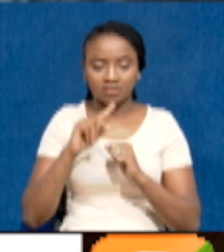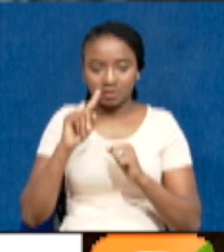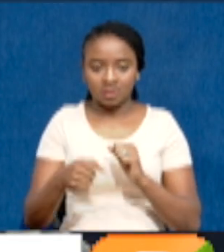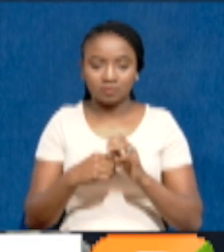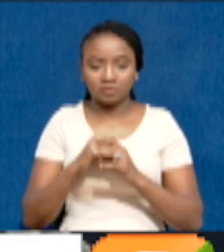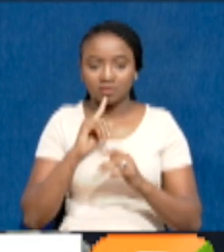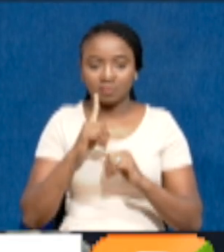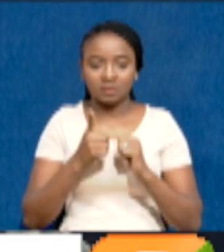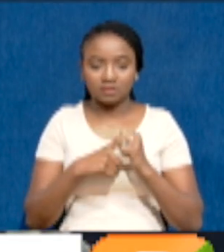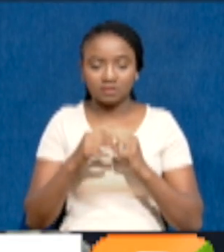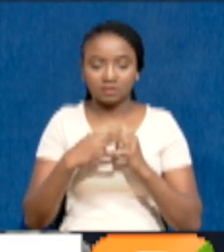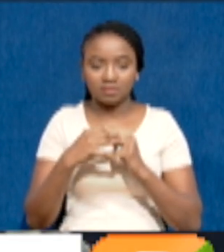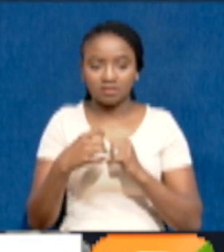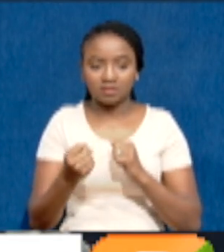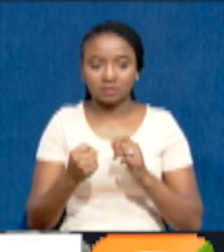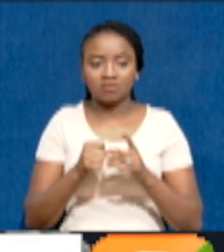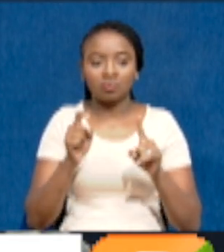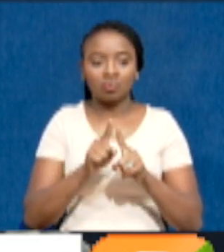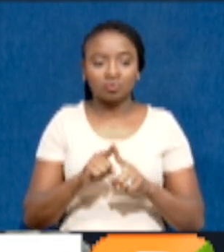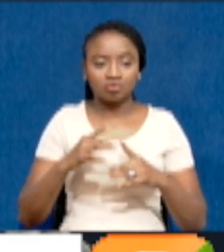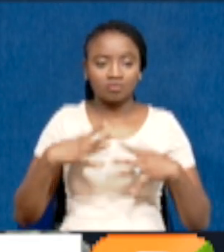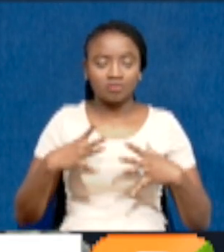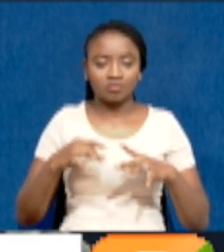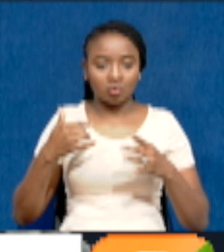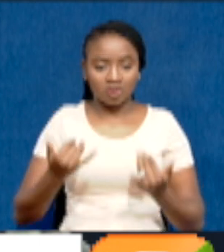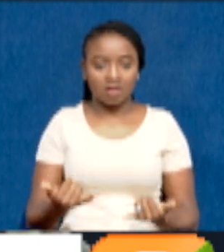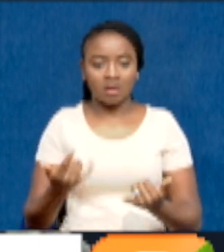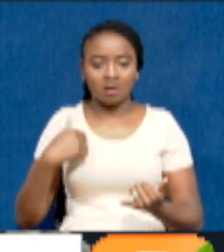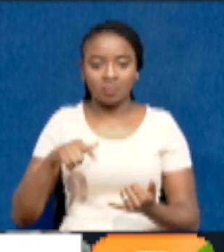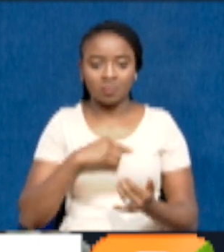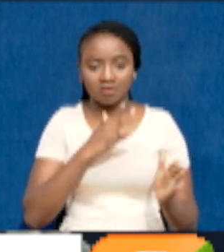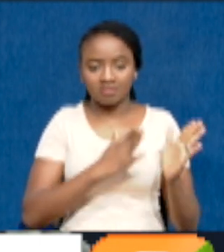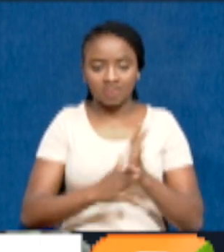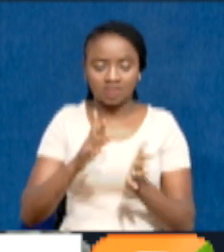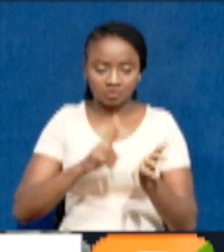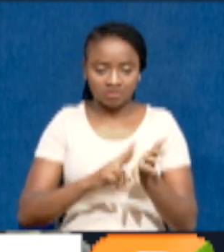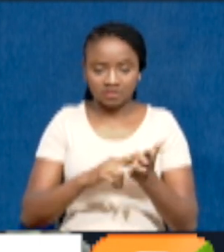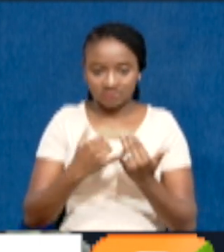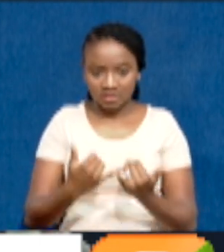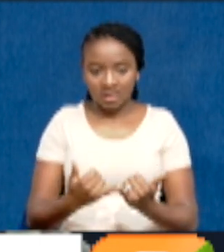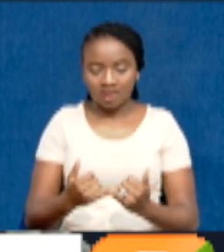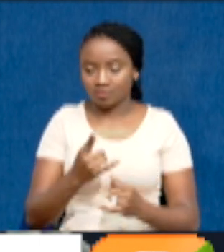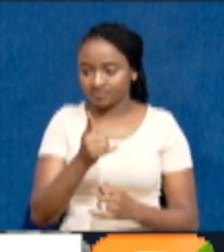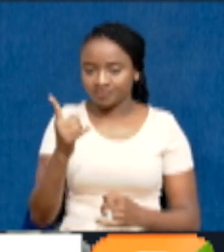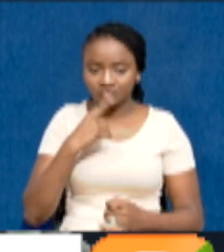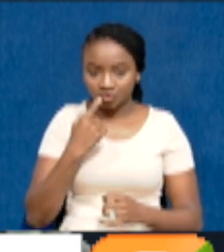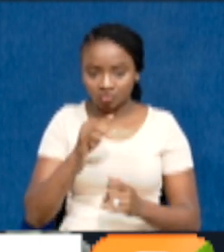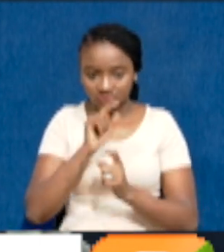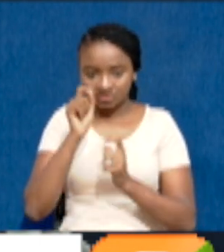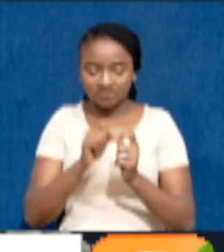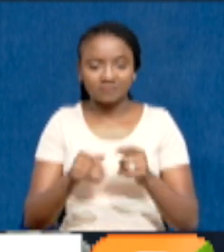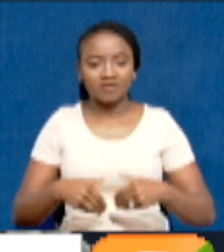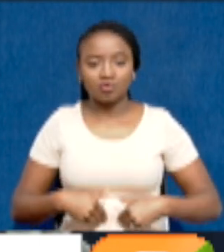147,685 tu. Wale ambao tunasajili sasa ni haswa vijana ambao wanaenda kupiga kura kwa mara ya